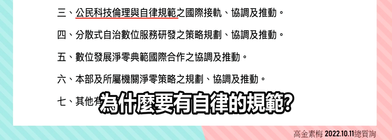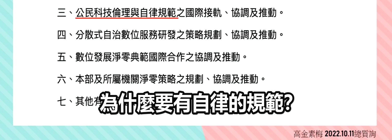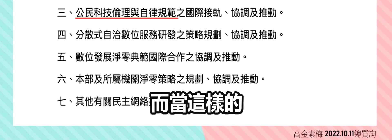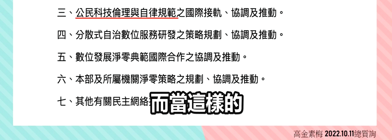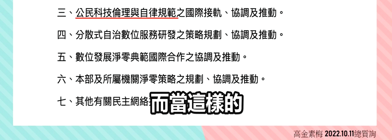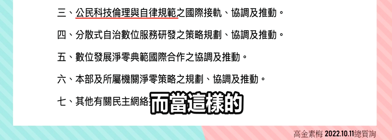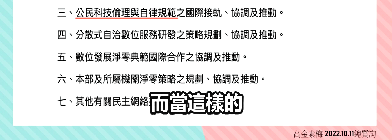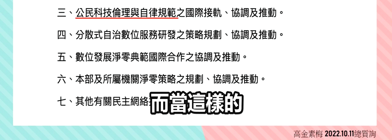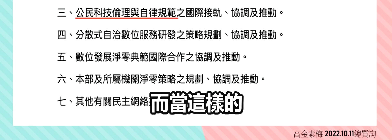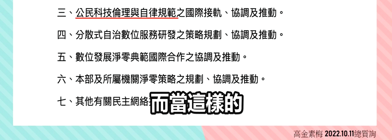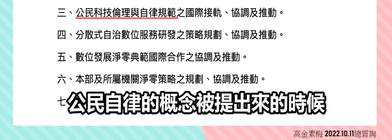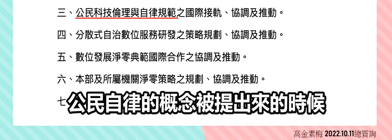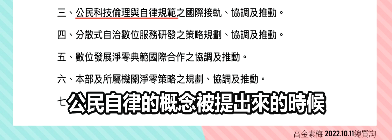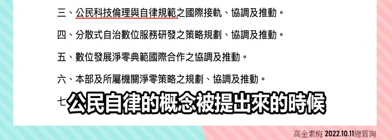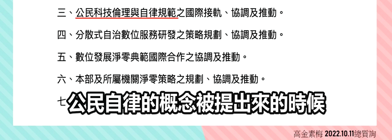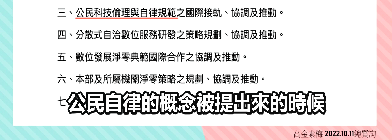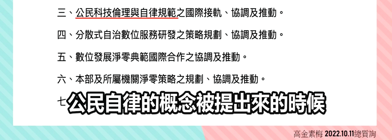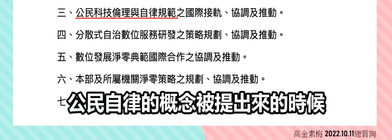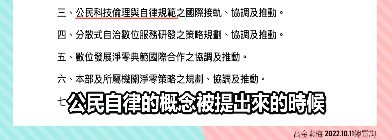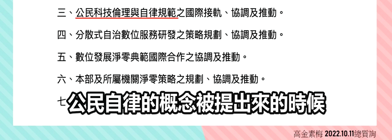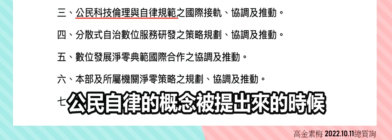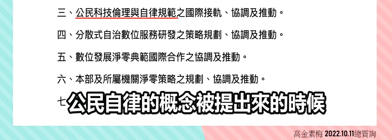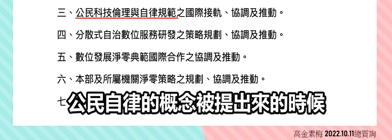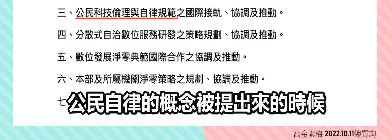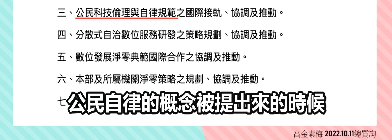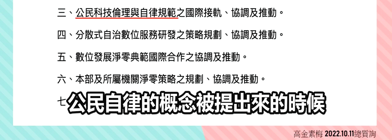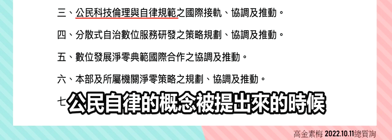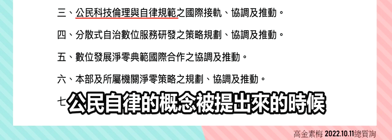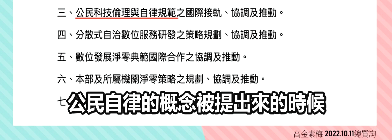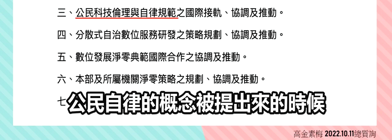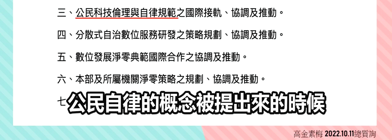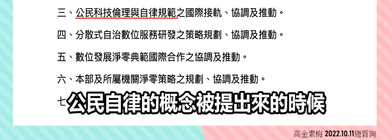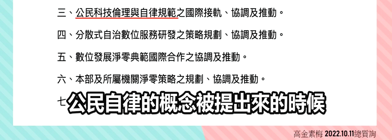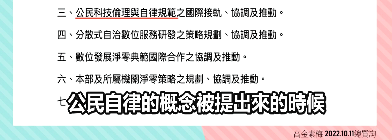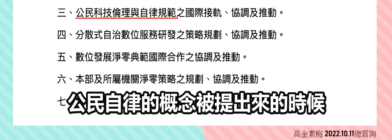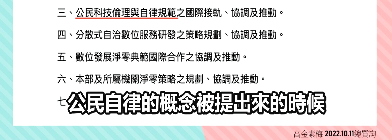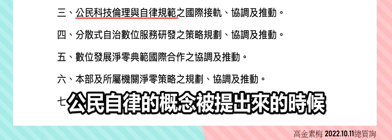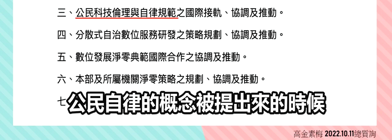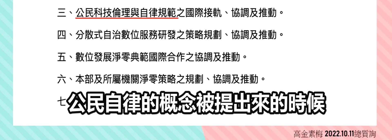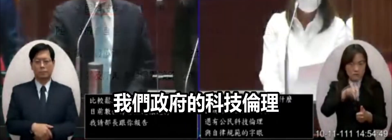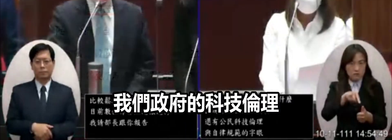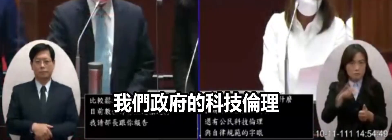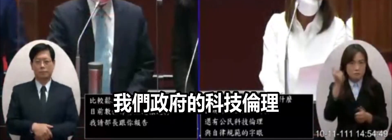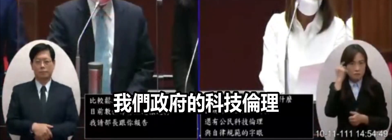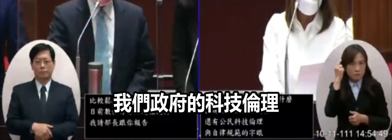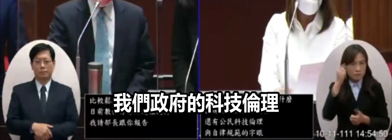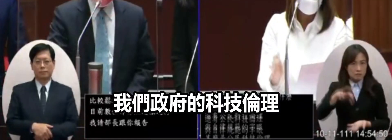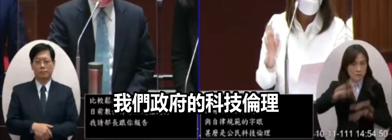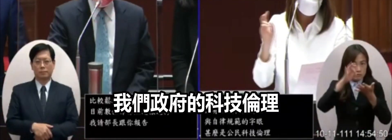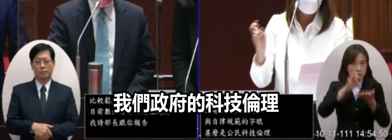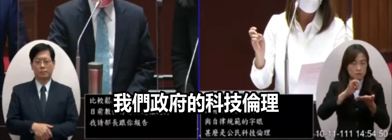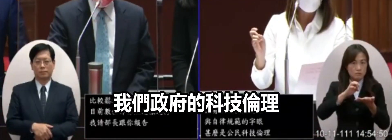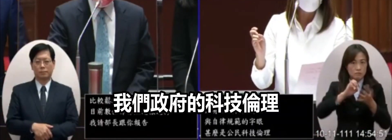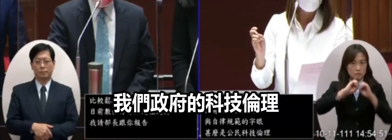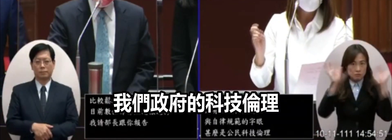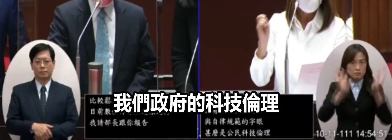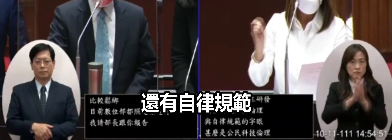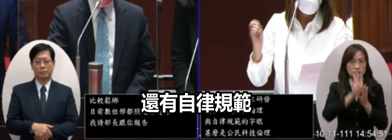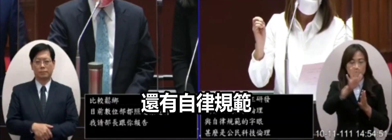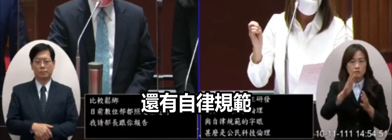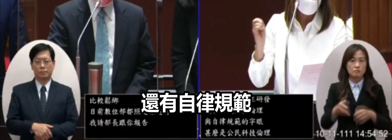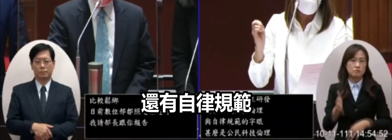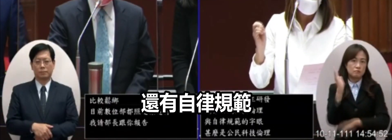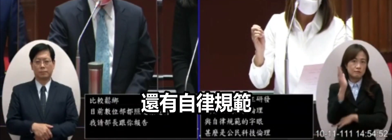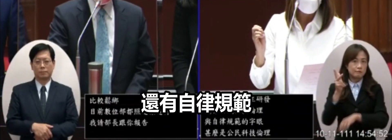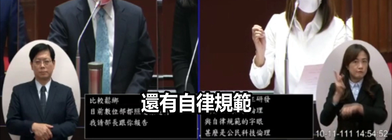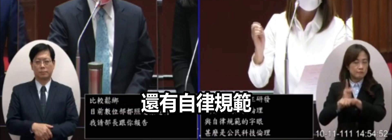呢？而当这样的公民自律的概念被提出来的时候，我们政府的科技伦理还